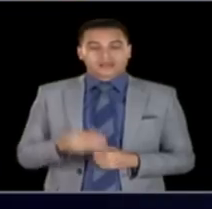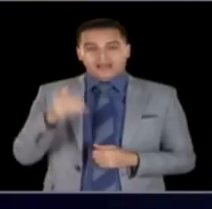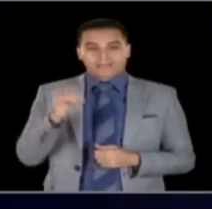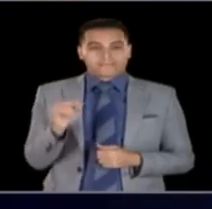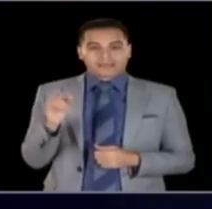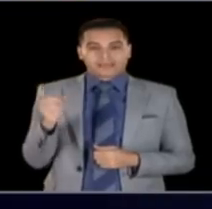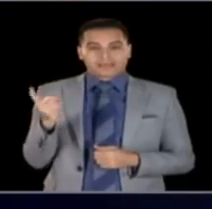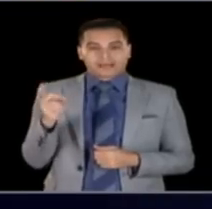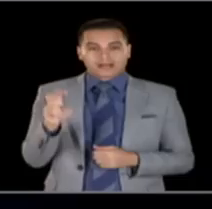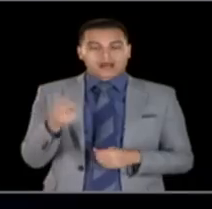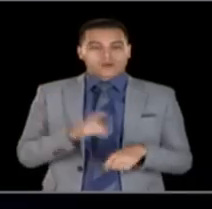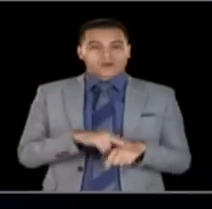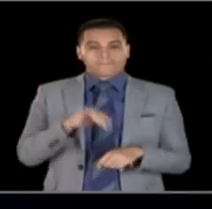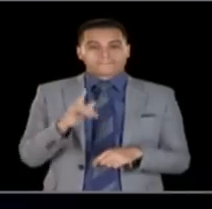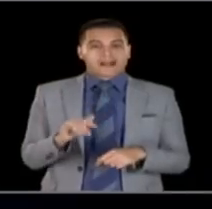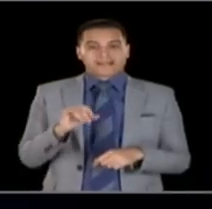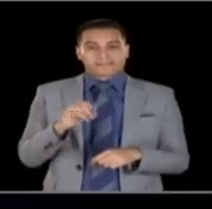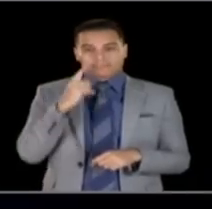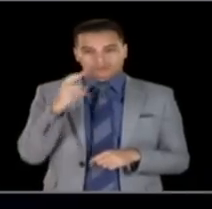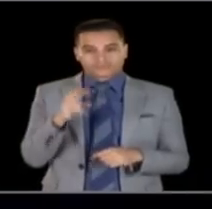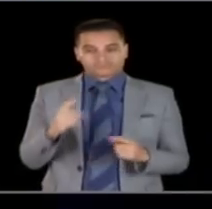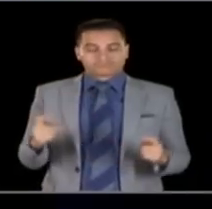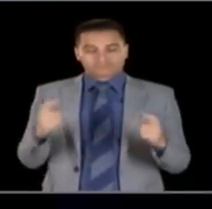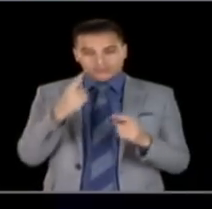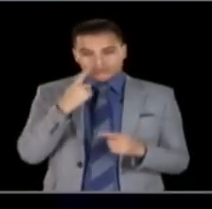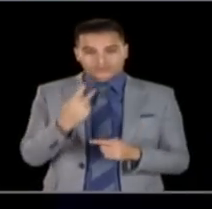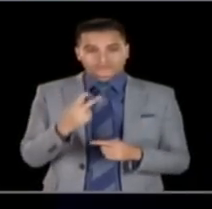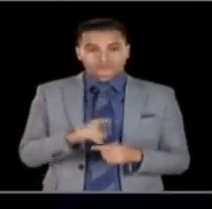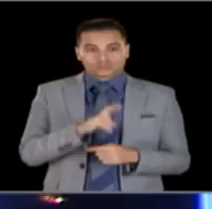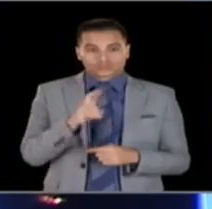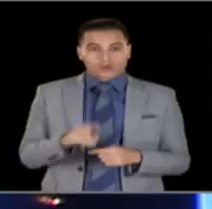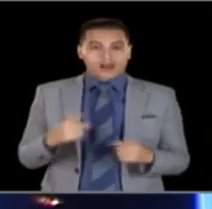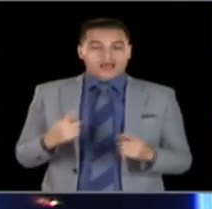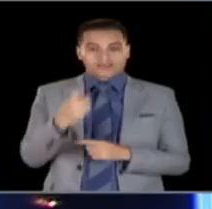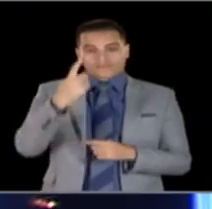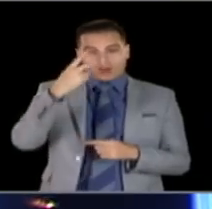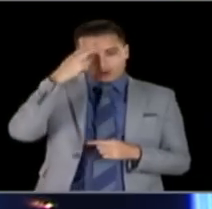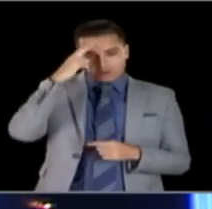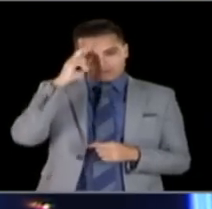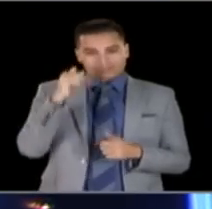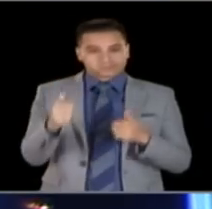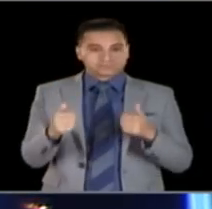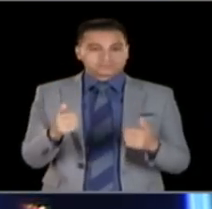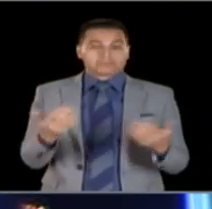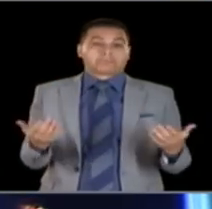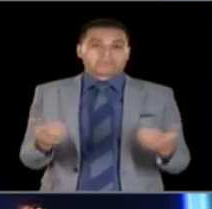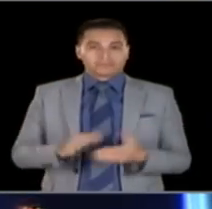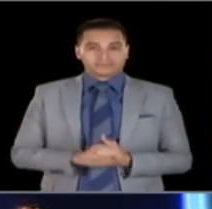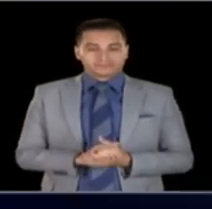أميرة ومريم، مريم وأميرة، هنشوف الهدف الأول لفريق